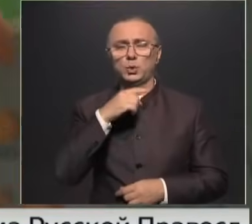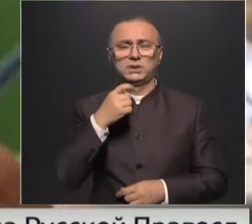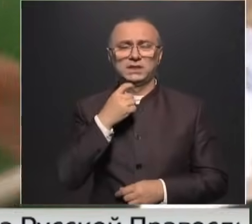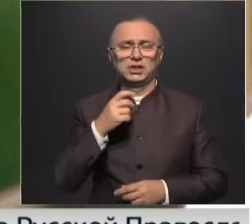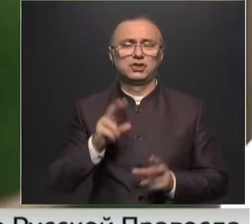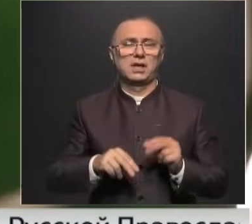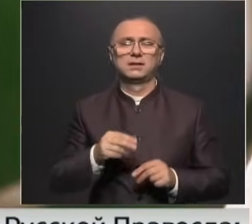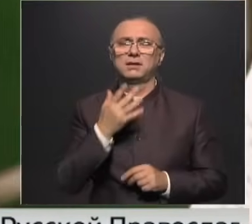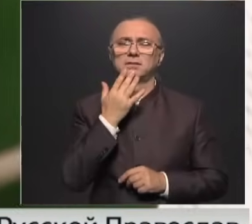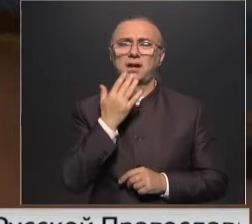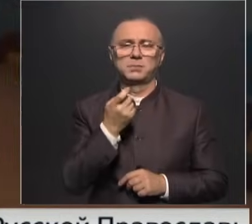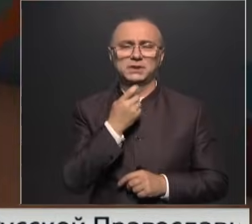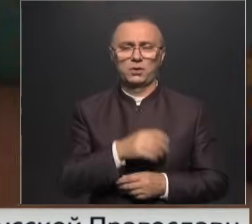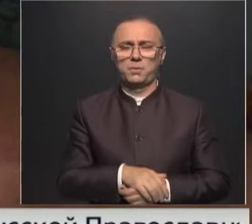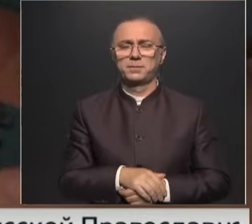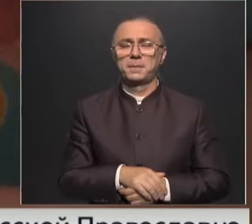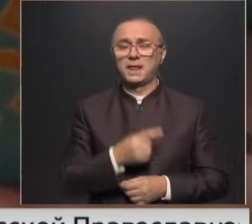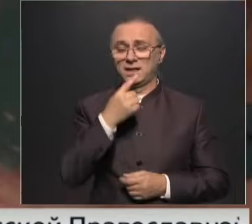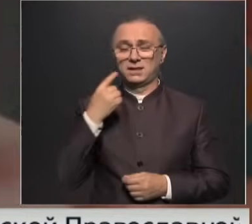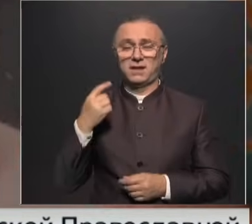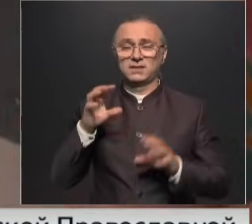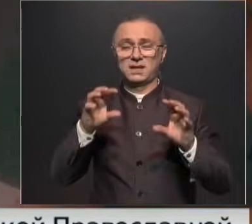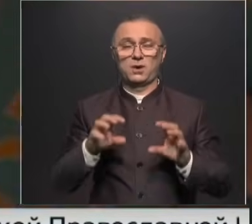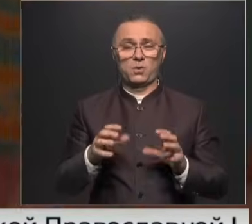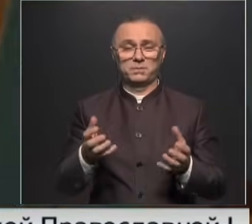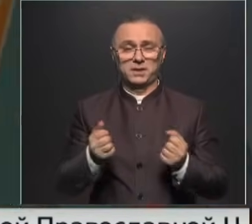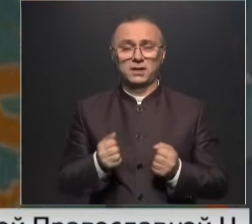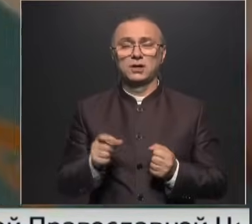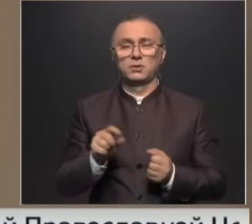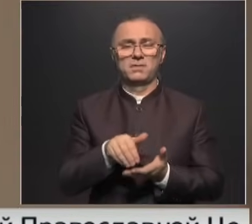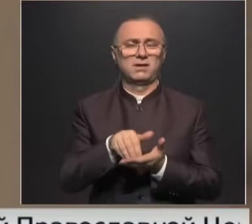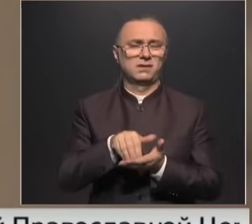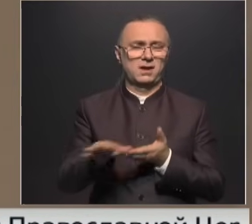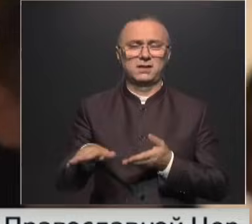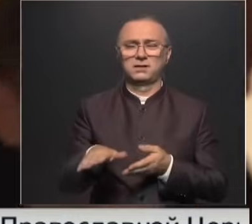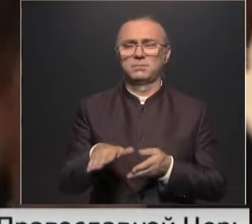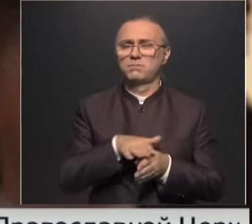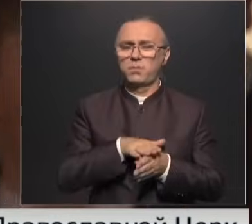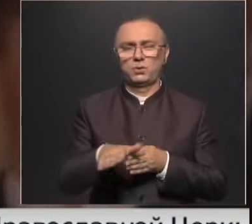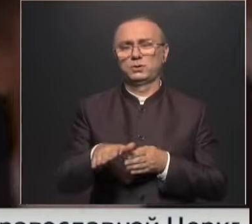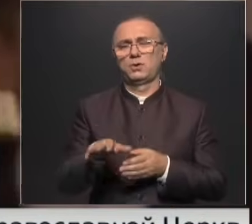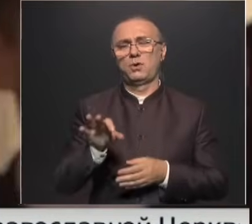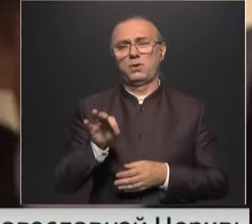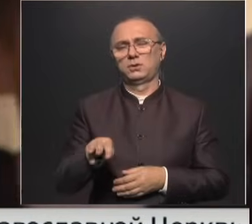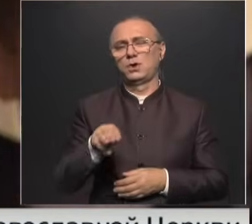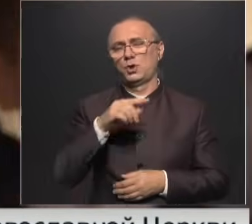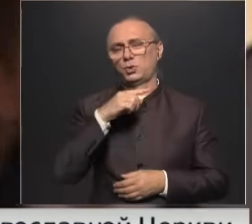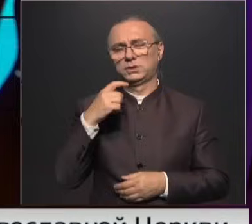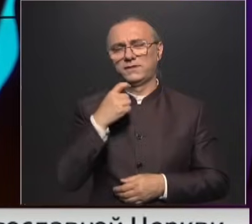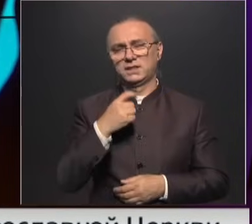а недавно принятый закон запустил процесс полного отказа от его использования в образовании в течение